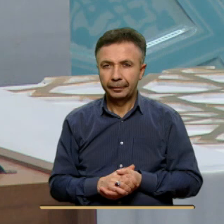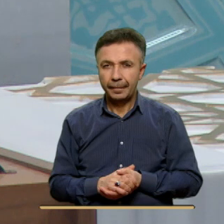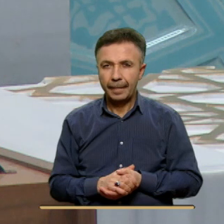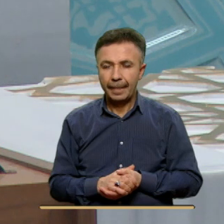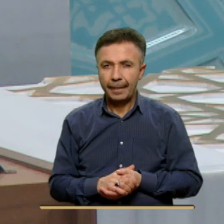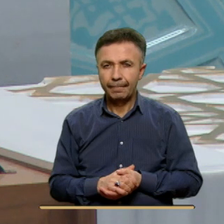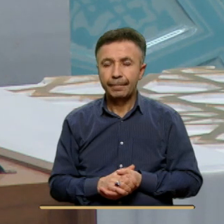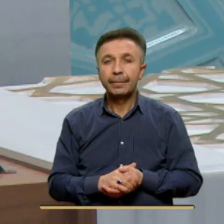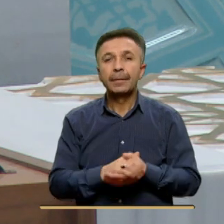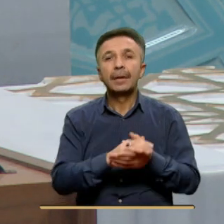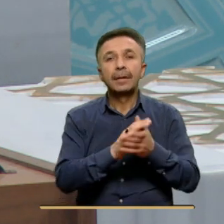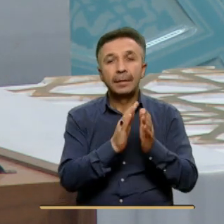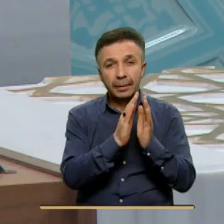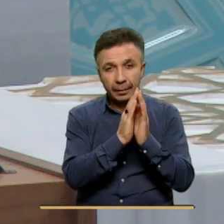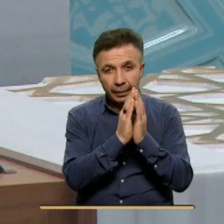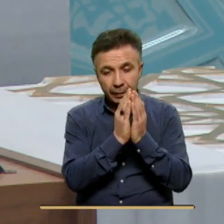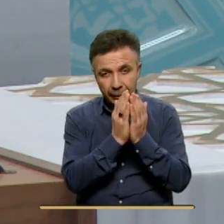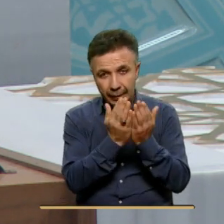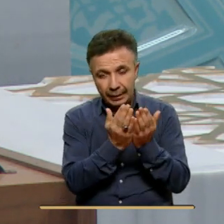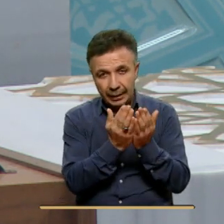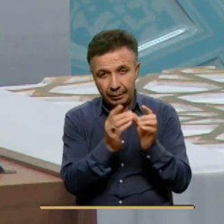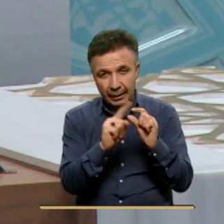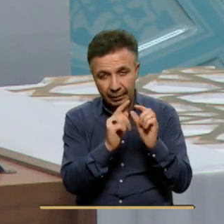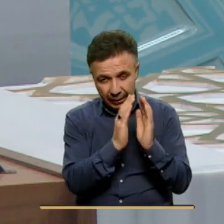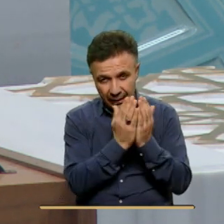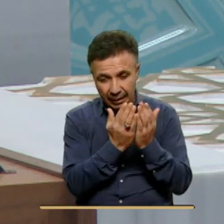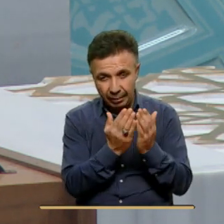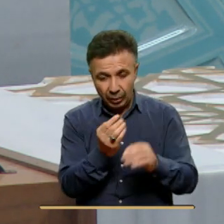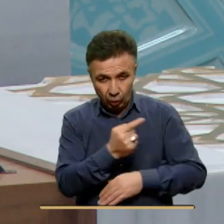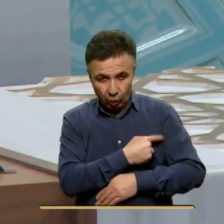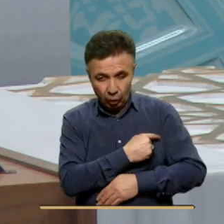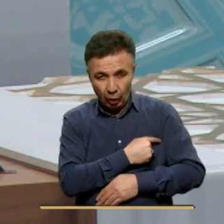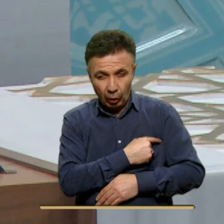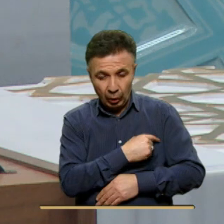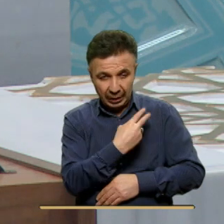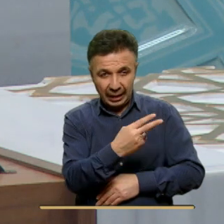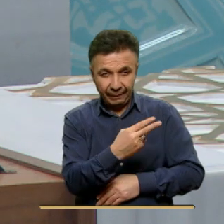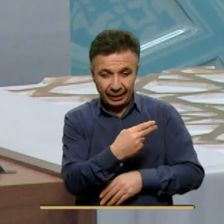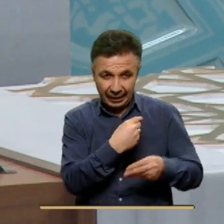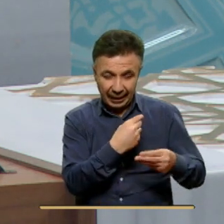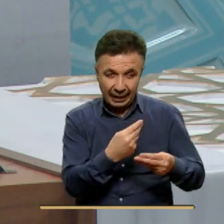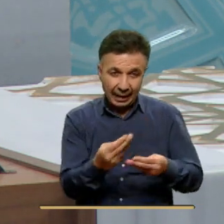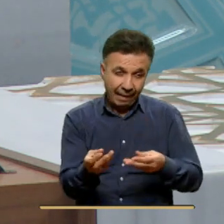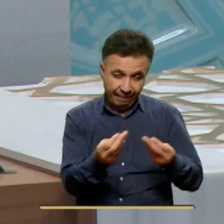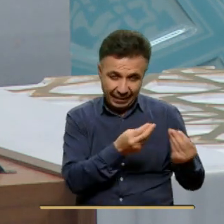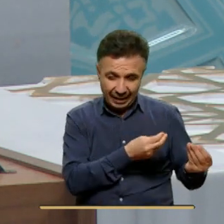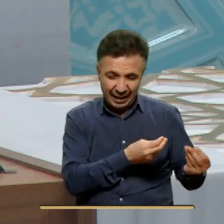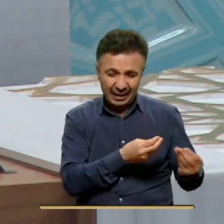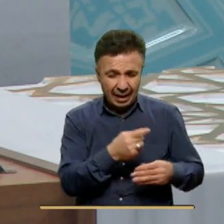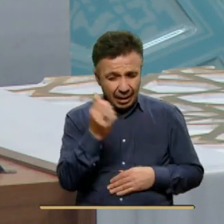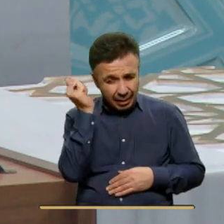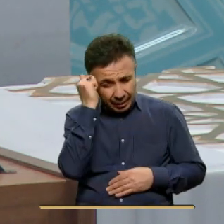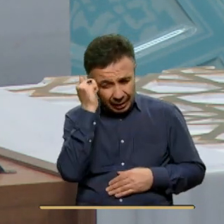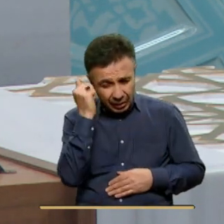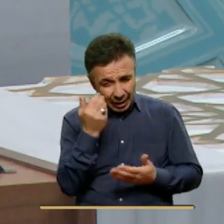الْقَاضِيَهُ Kitabı sol tarafından verilenler, keşke kitap verilmeseydi, keşke ölümle birlikte